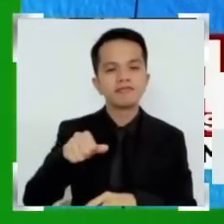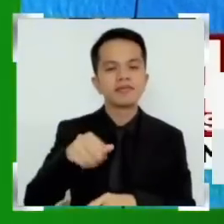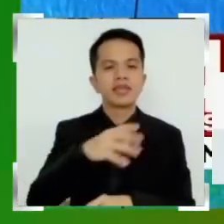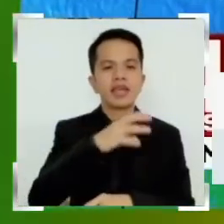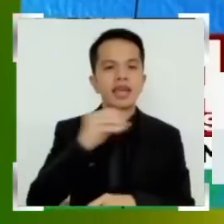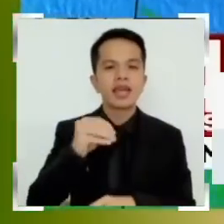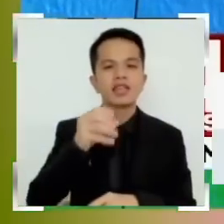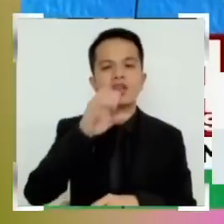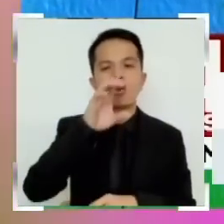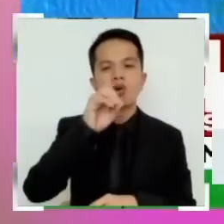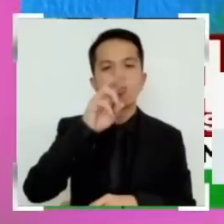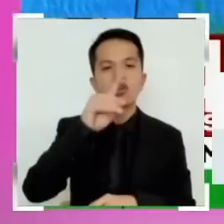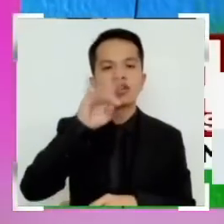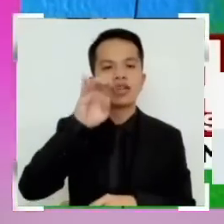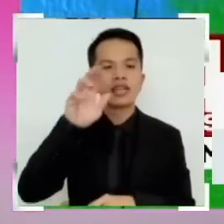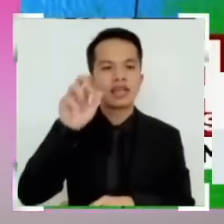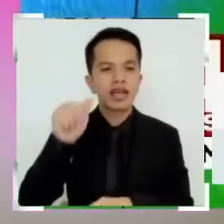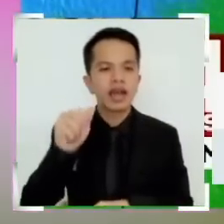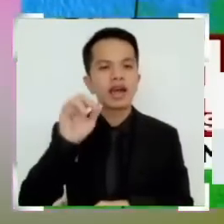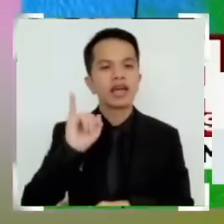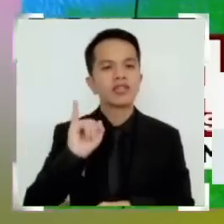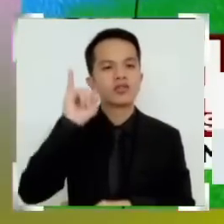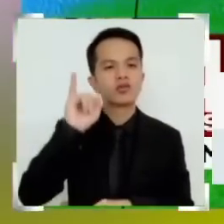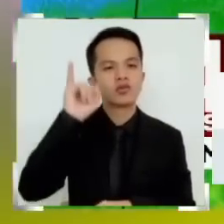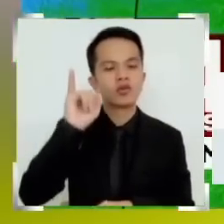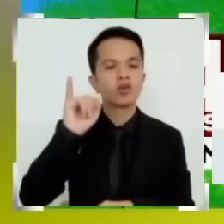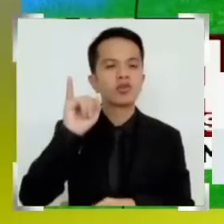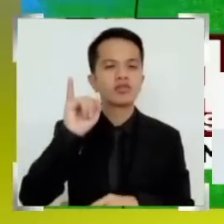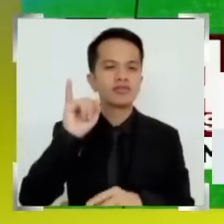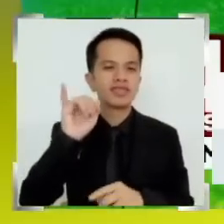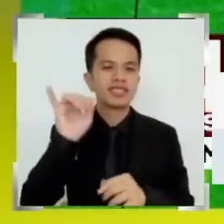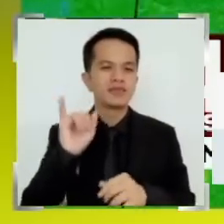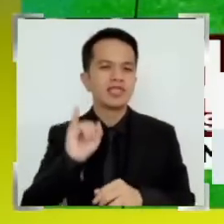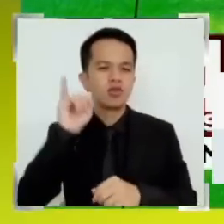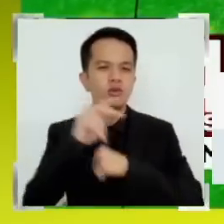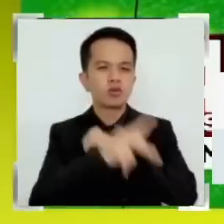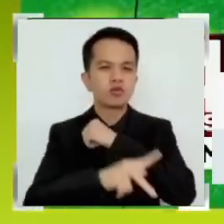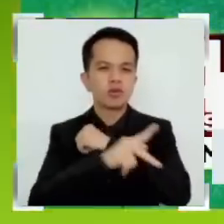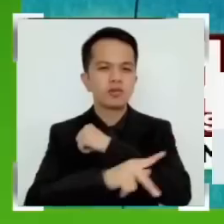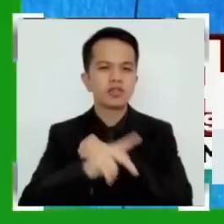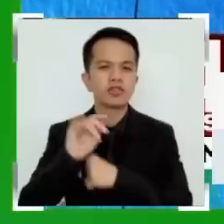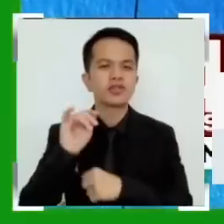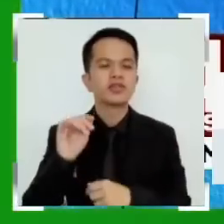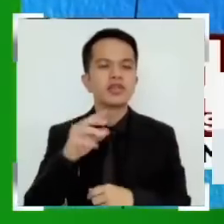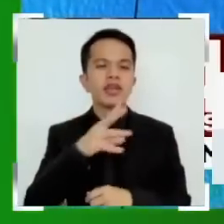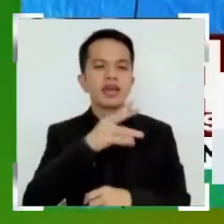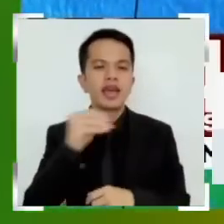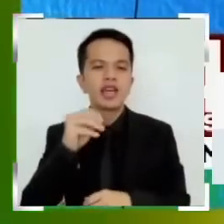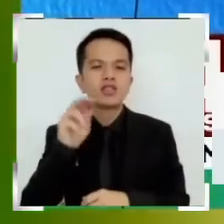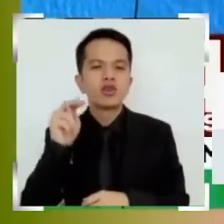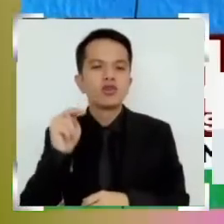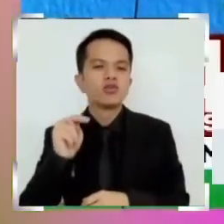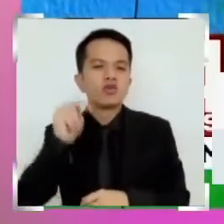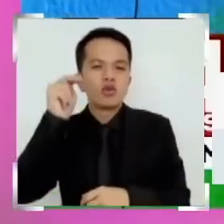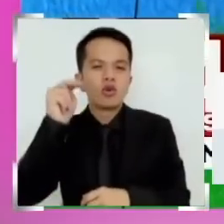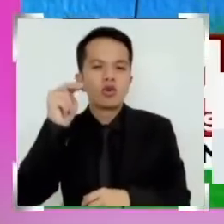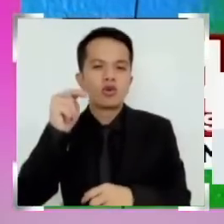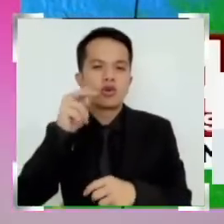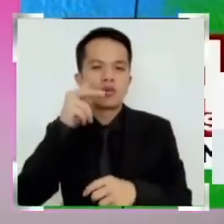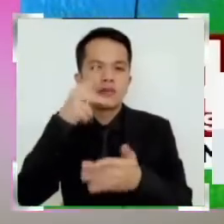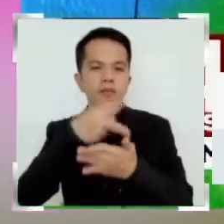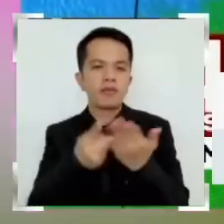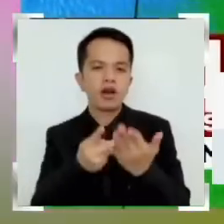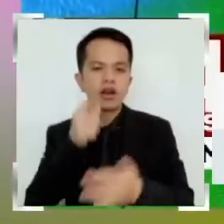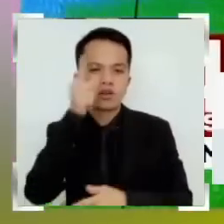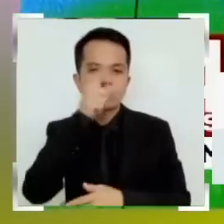Region, Ilocos Region, or Ilocos, lalo na yung Ilocos Provinces, as well as yung mga northern portions of Central Luzon, itong Aurora and Nueva Ecija.